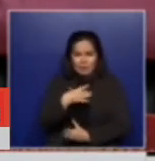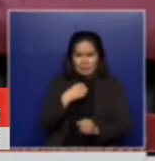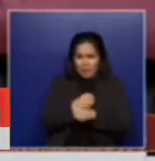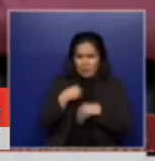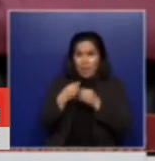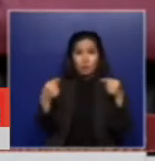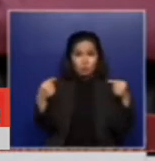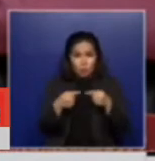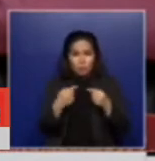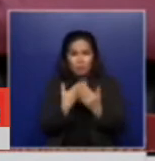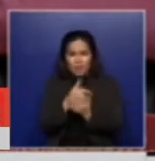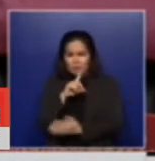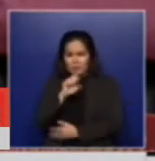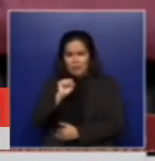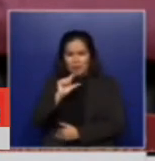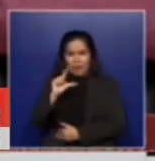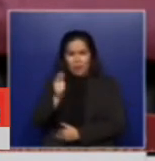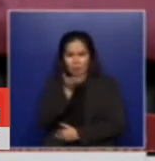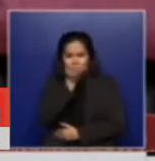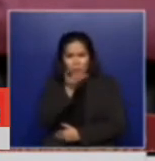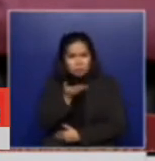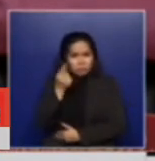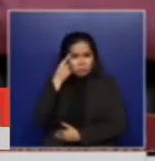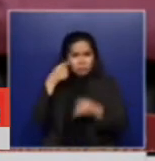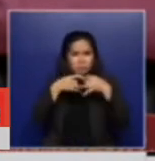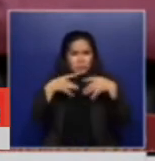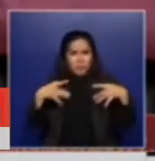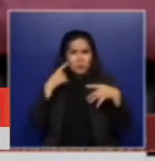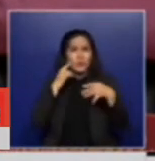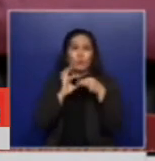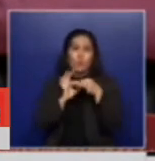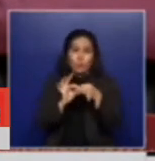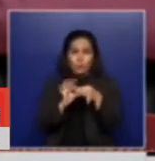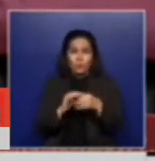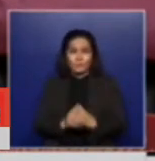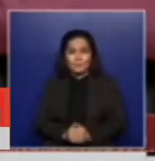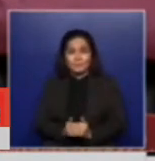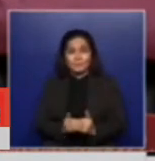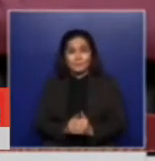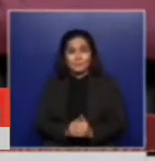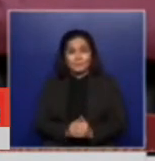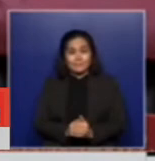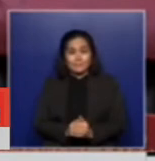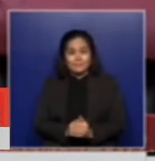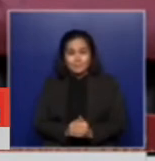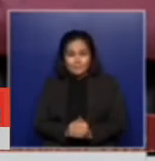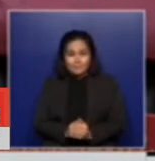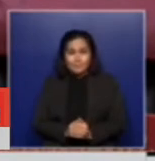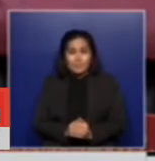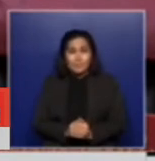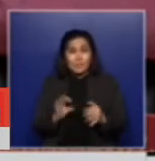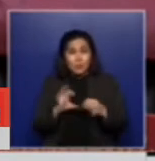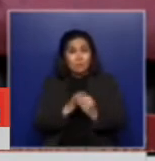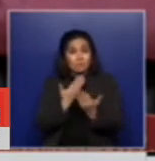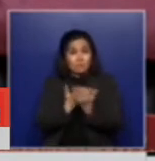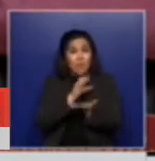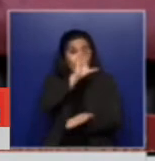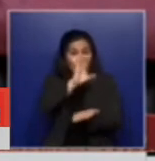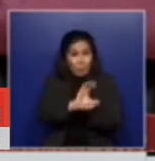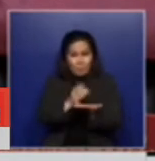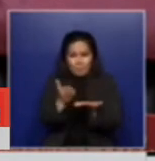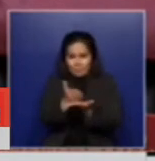เลงกันแบบนี้เนี่ยคือข้อกังวลครับท่านประธานที่เคารพครับการจัดสรรงบประมา